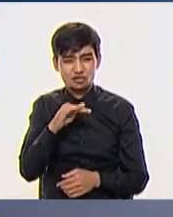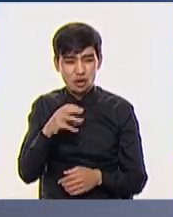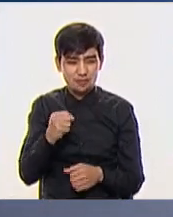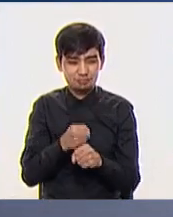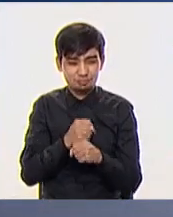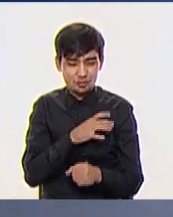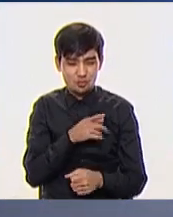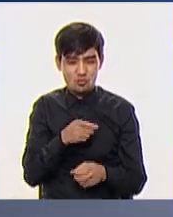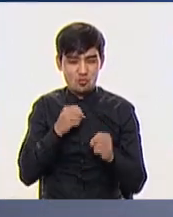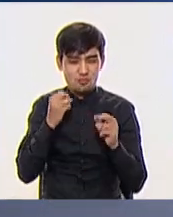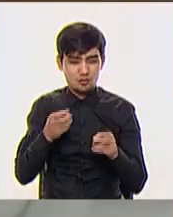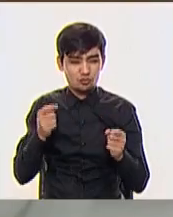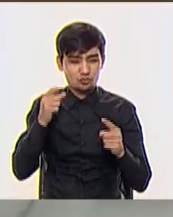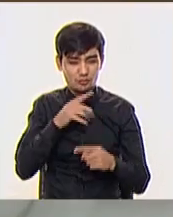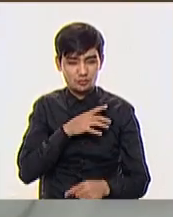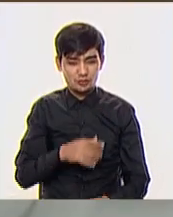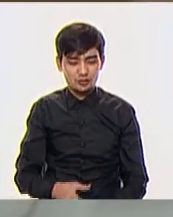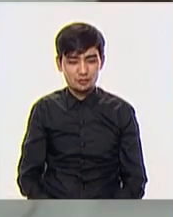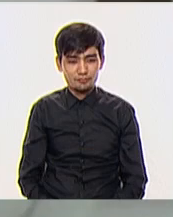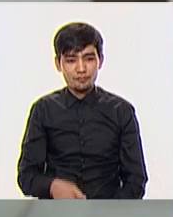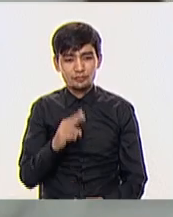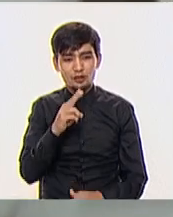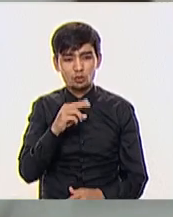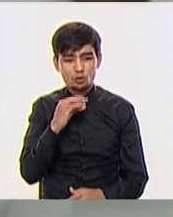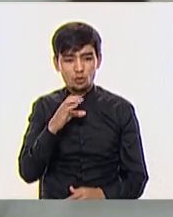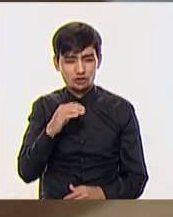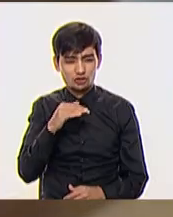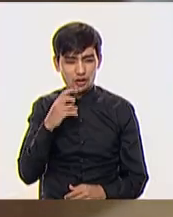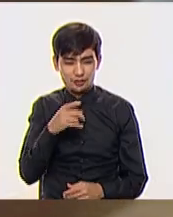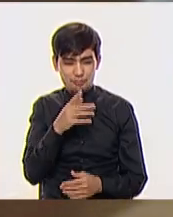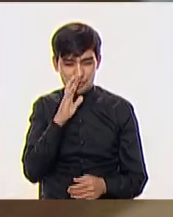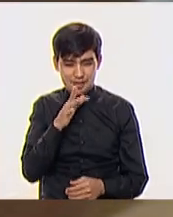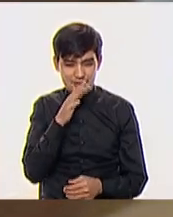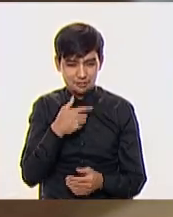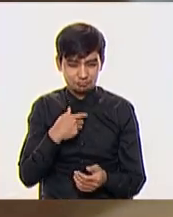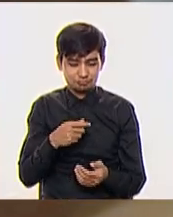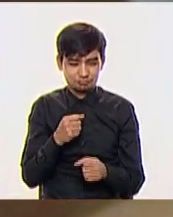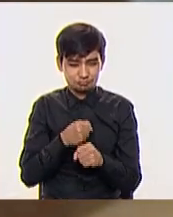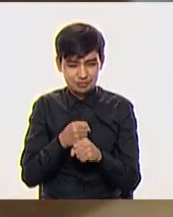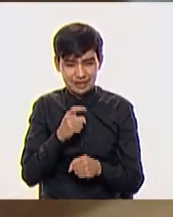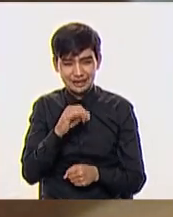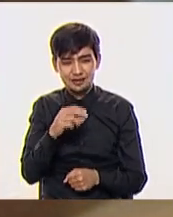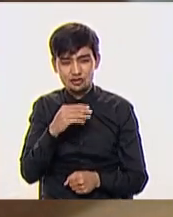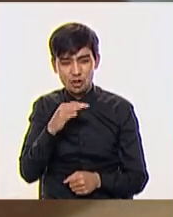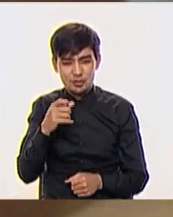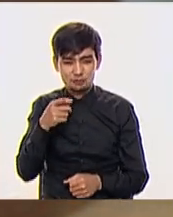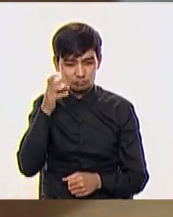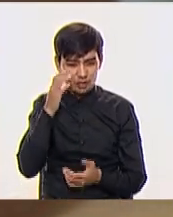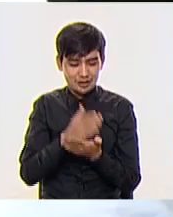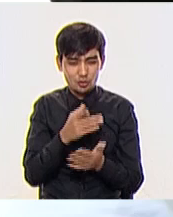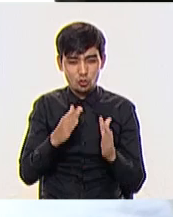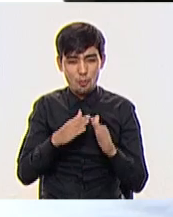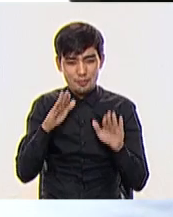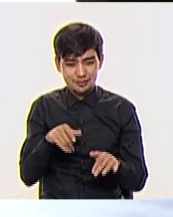екенін біліп көрген еді. Душан Кадырханов 5 жылдан бері хиджама жасаумен айналысады. Арнайы білімі бар маман хиджаманы үй